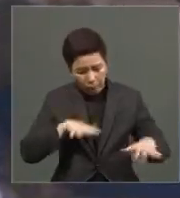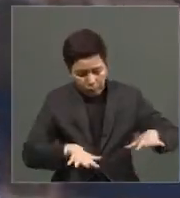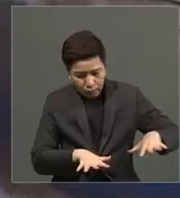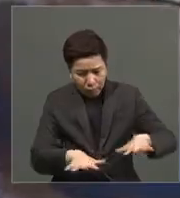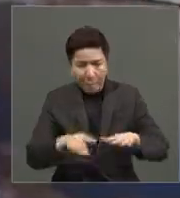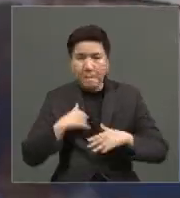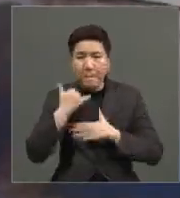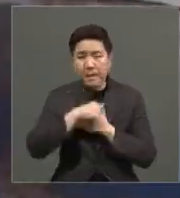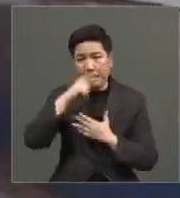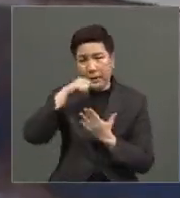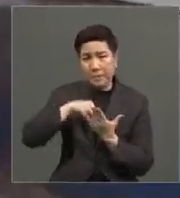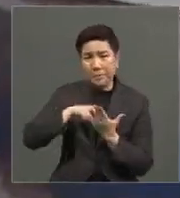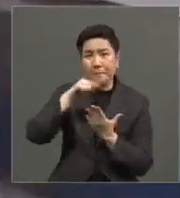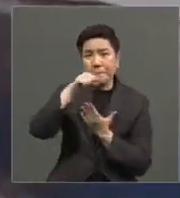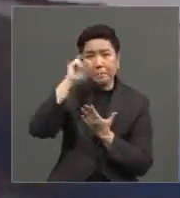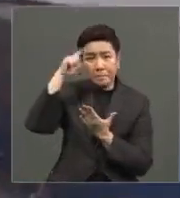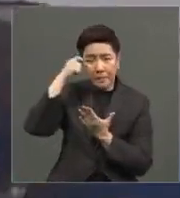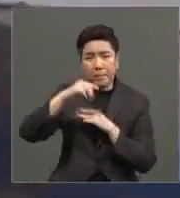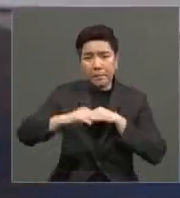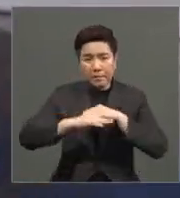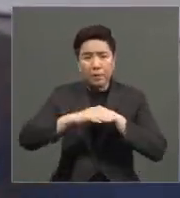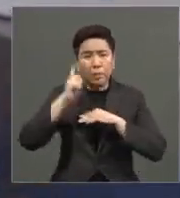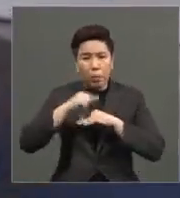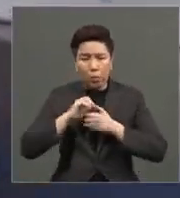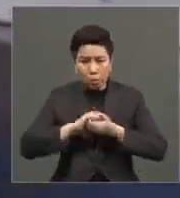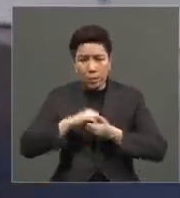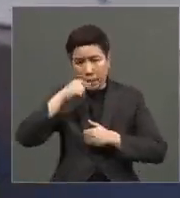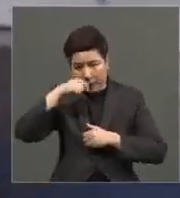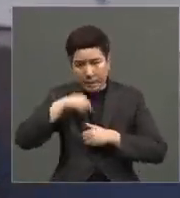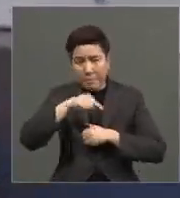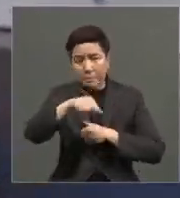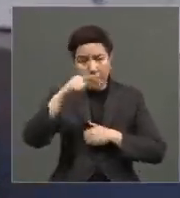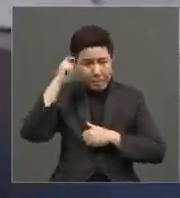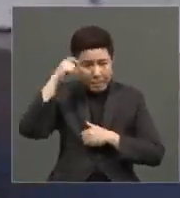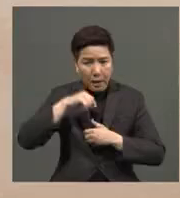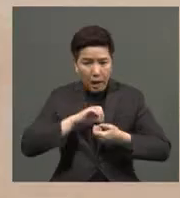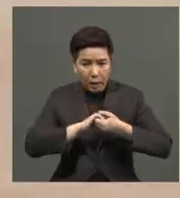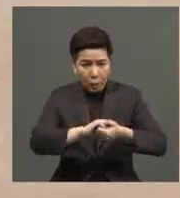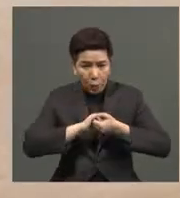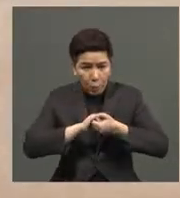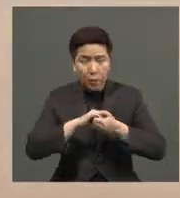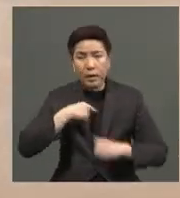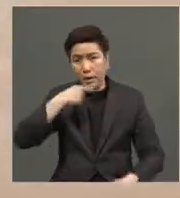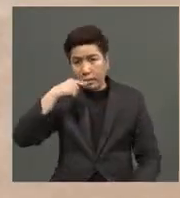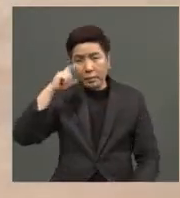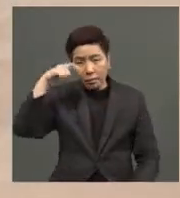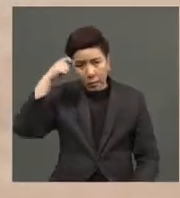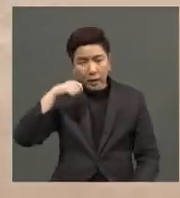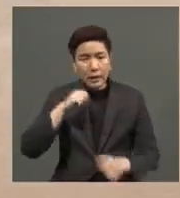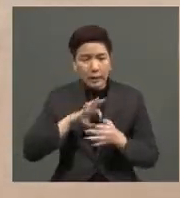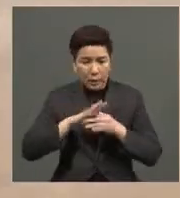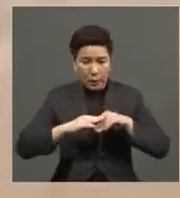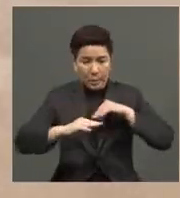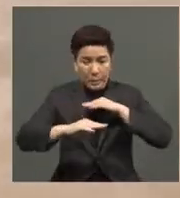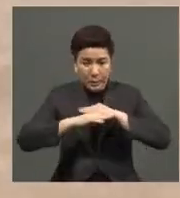น้ำระหว่างประเทศดังนั้นการขับเคลื่อนต้องอาศัยความร่วมมือของทั้ง 2ประเทศซึ่งคณะกรรมการร่วมไทยเมียนมาเกี่ยวกับเขต